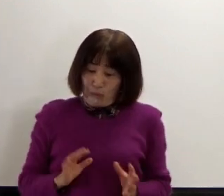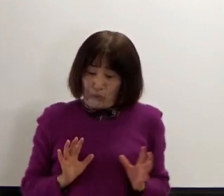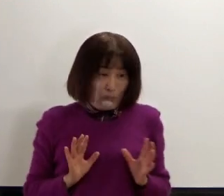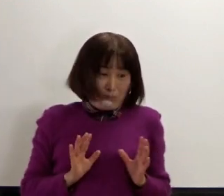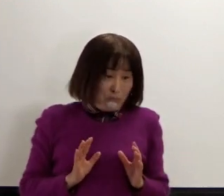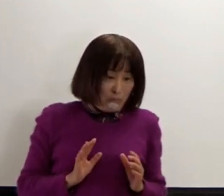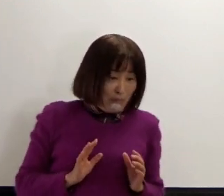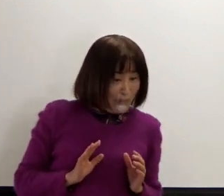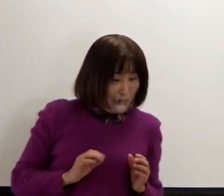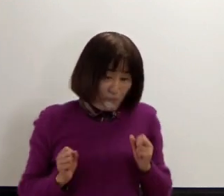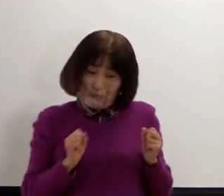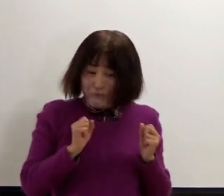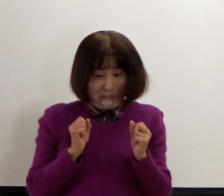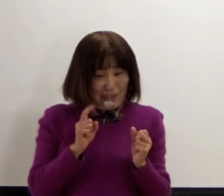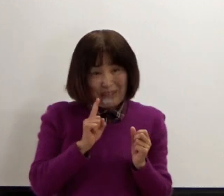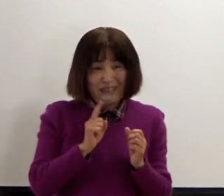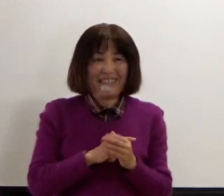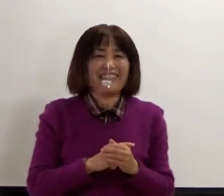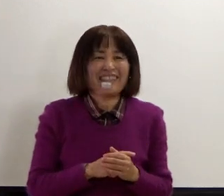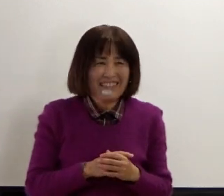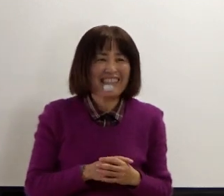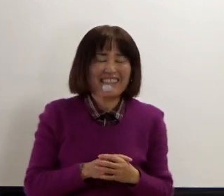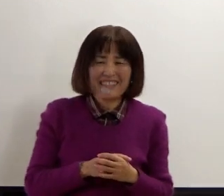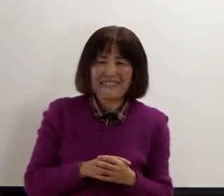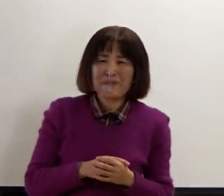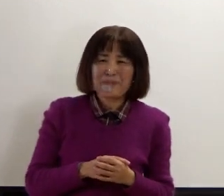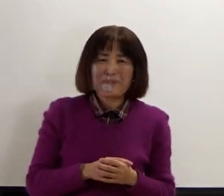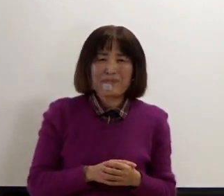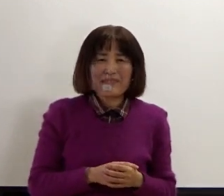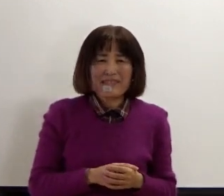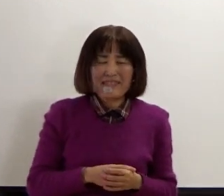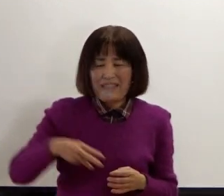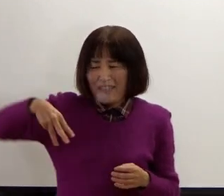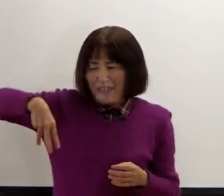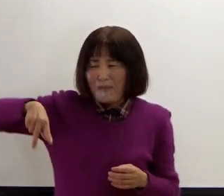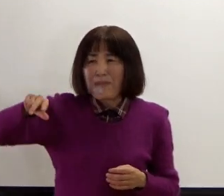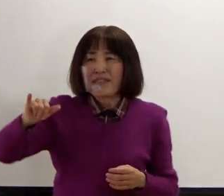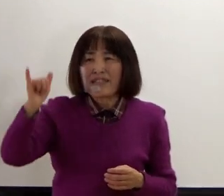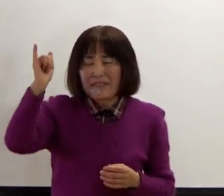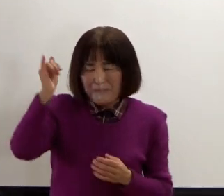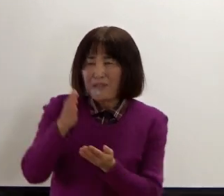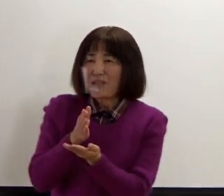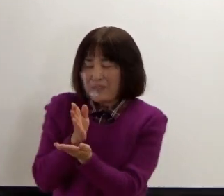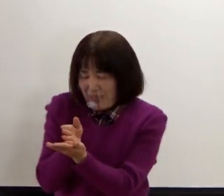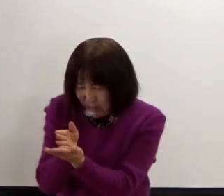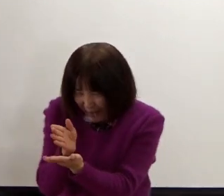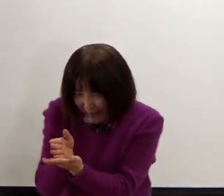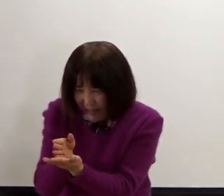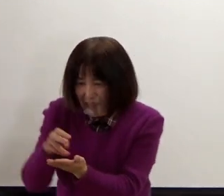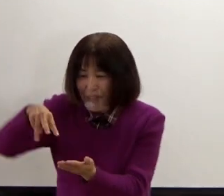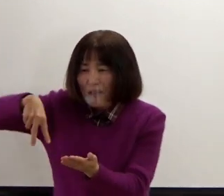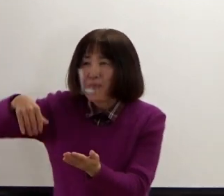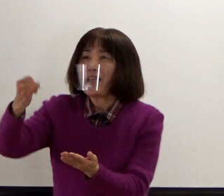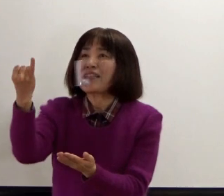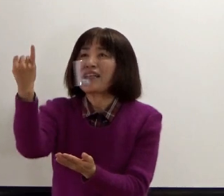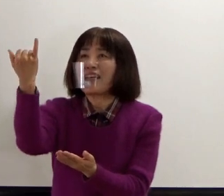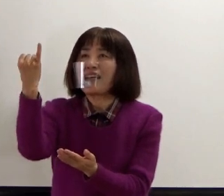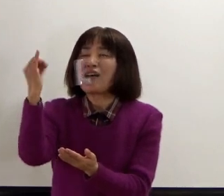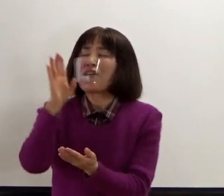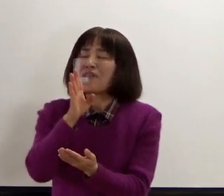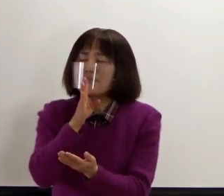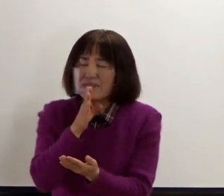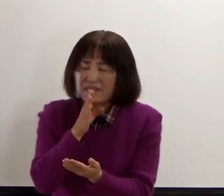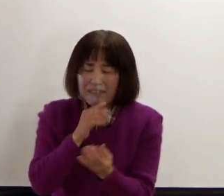その話を聞いてマリアも、ああ自分の身に起こることは、間違いないんだなということで、まあ、この後有名なね、マリア